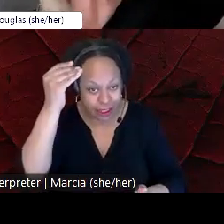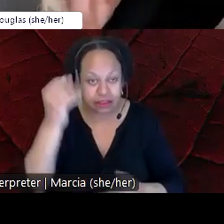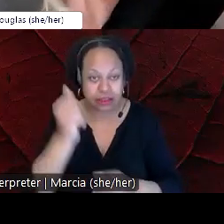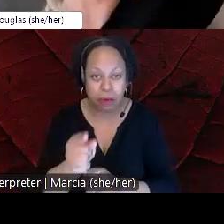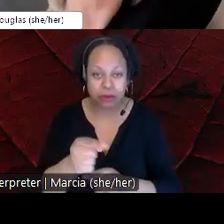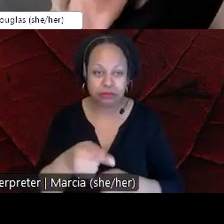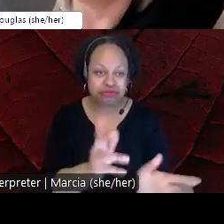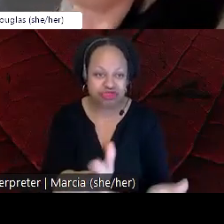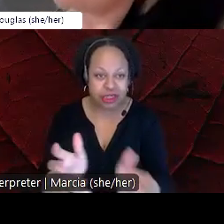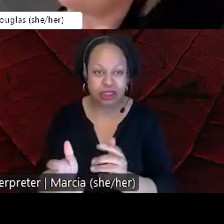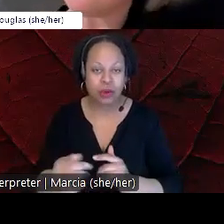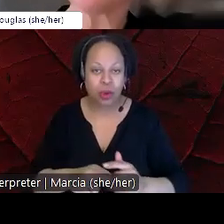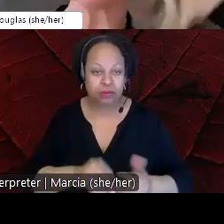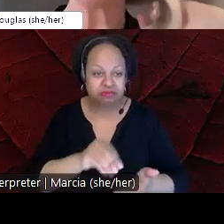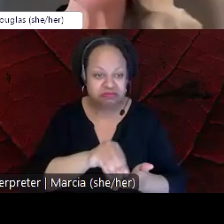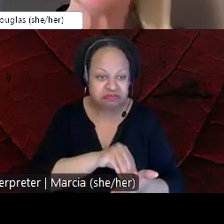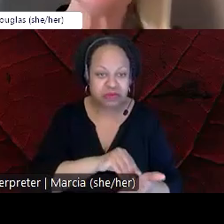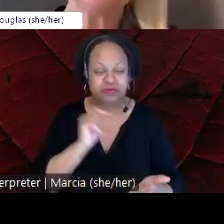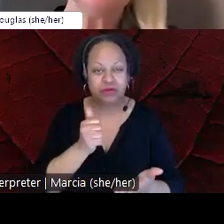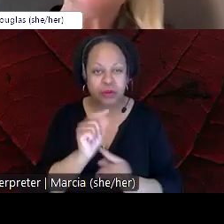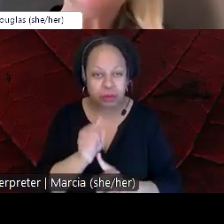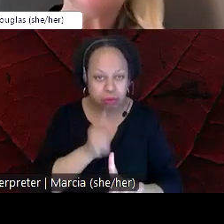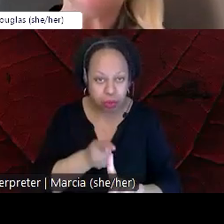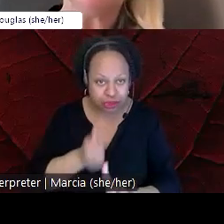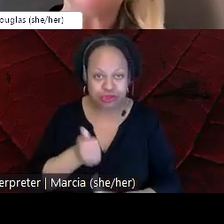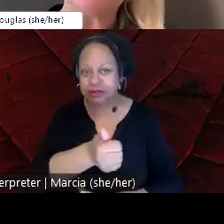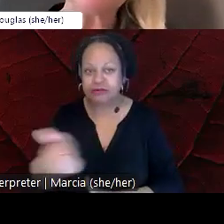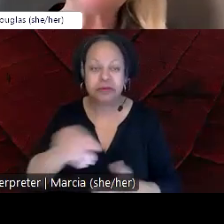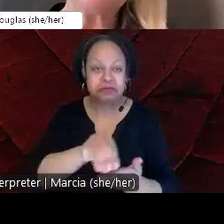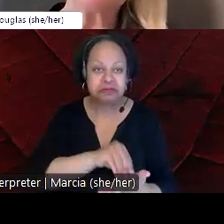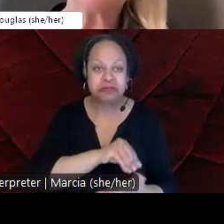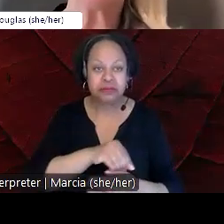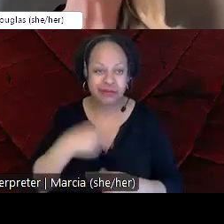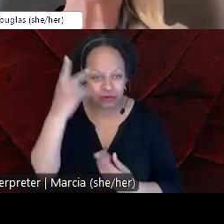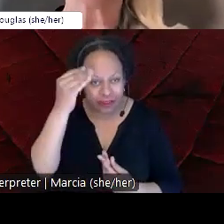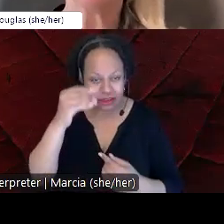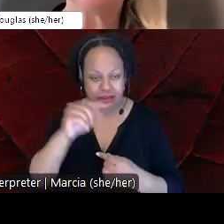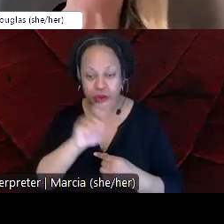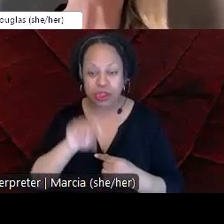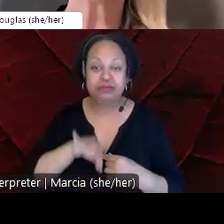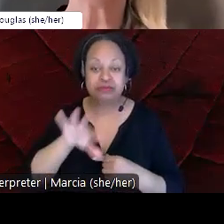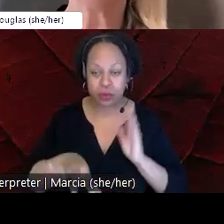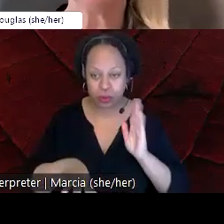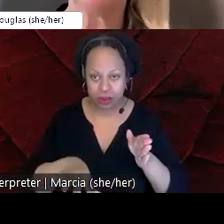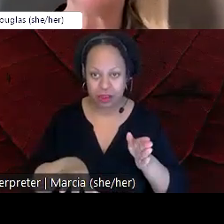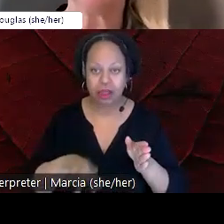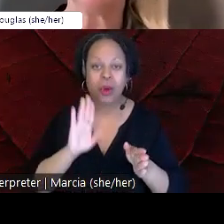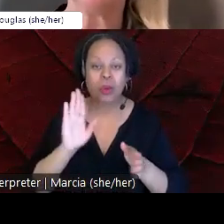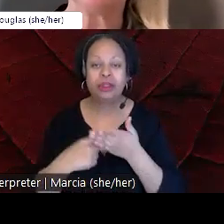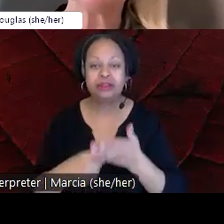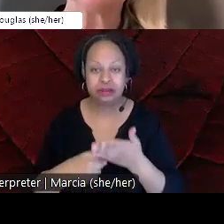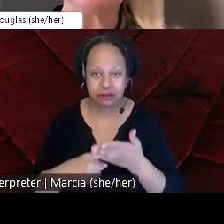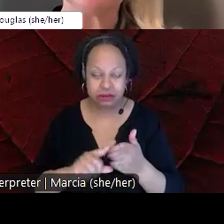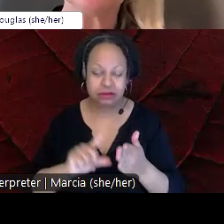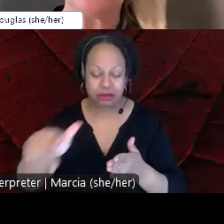réfléchir peut-être un moment ou peut-être mettre une chose ou deux donc dans le chat concernant